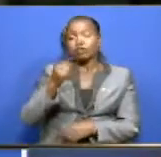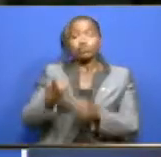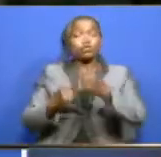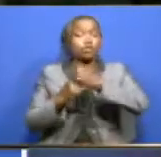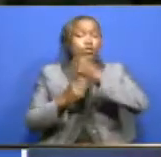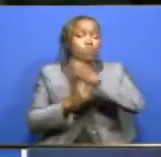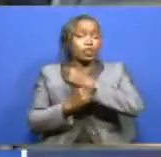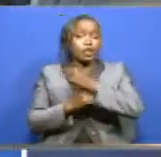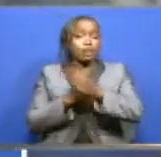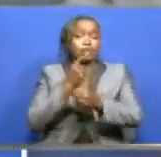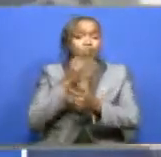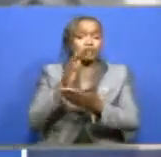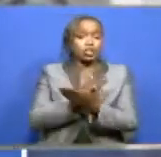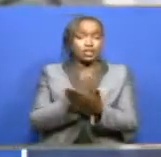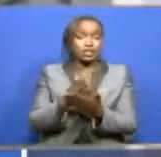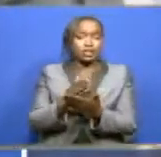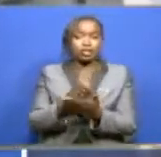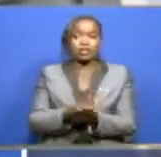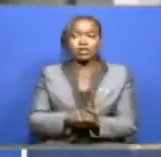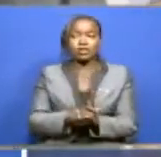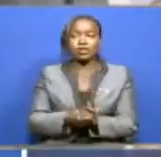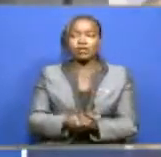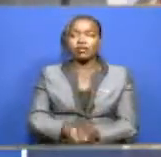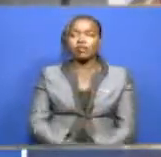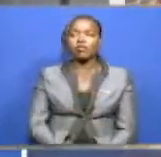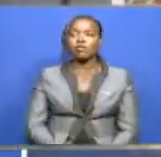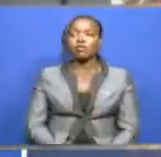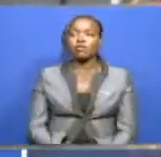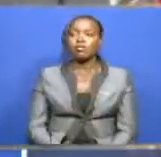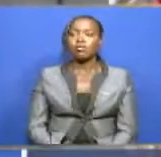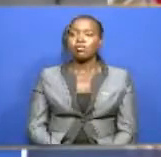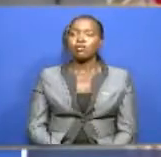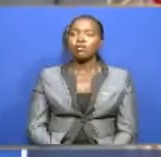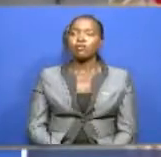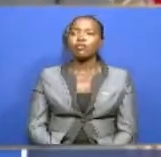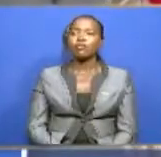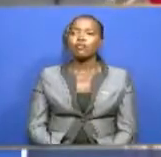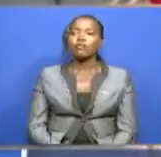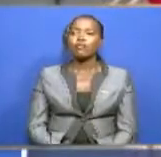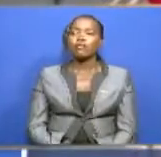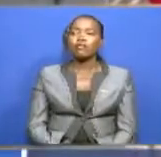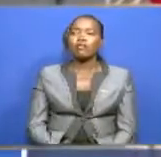the medical sector. Nancy Okware, Darubini ya Channel 1.